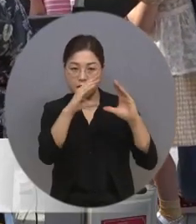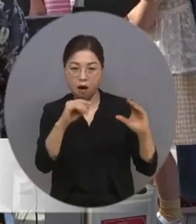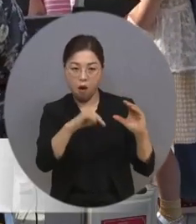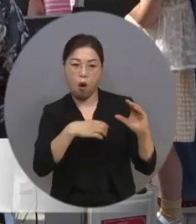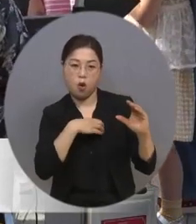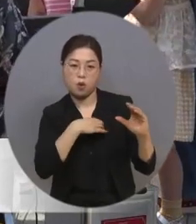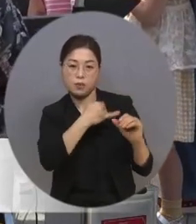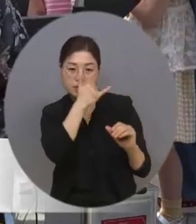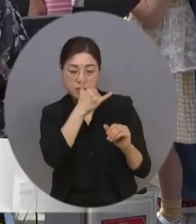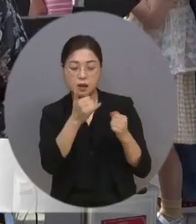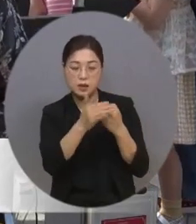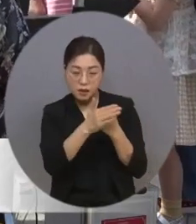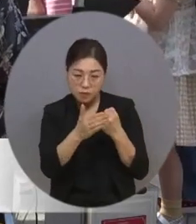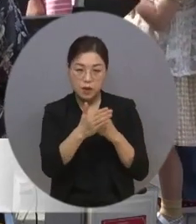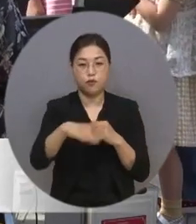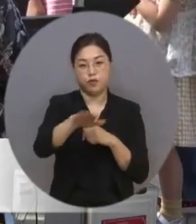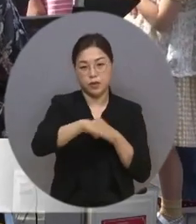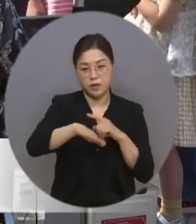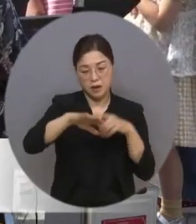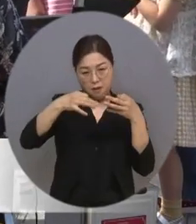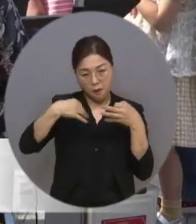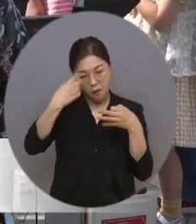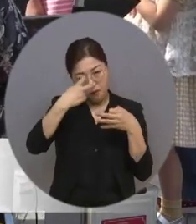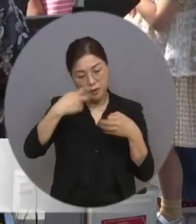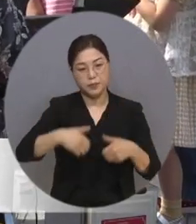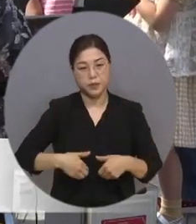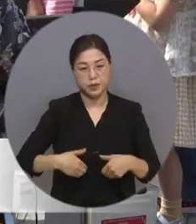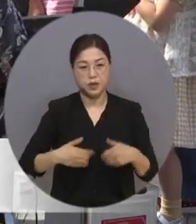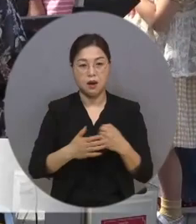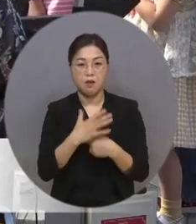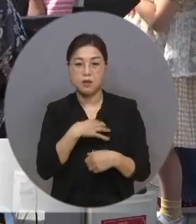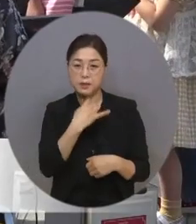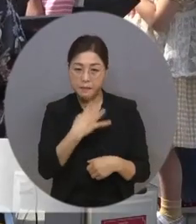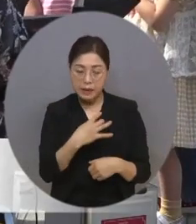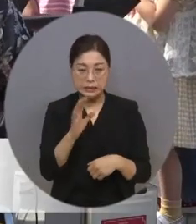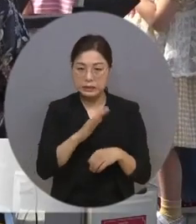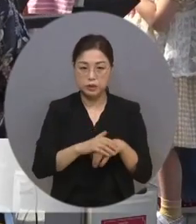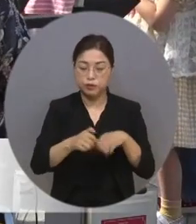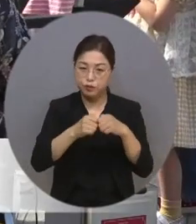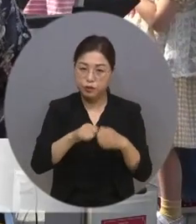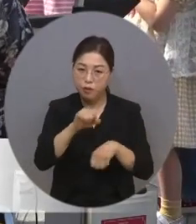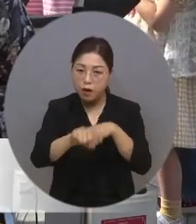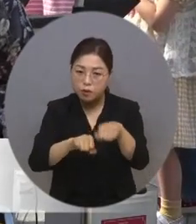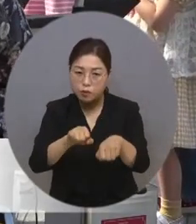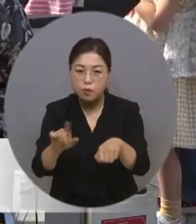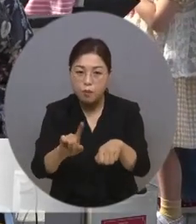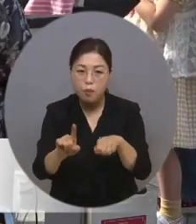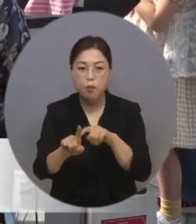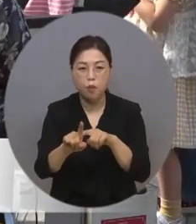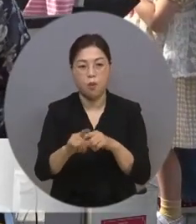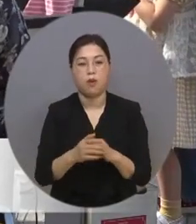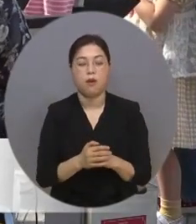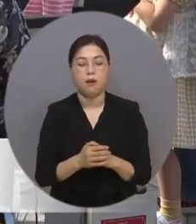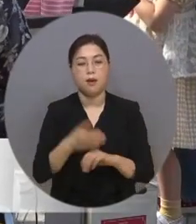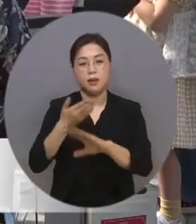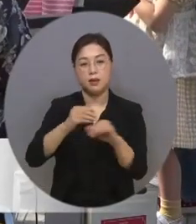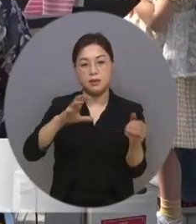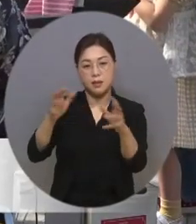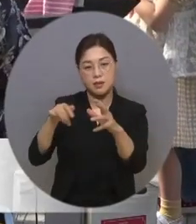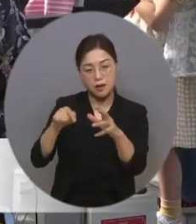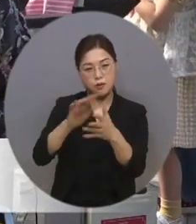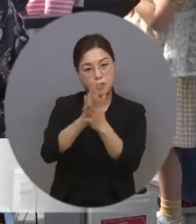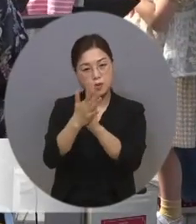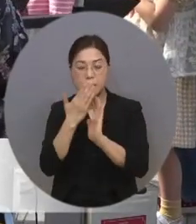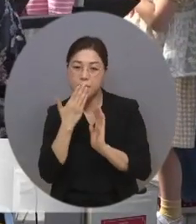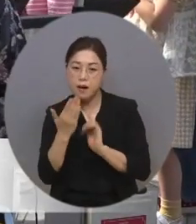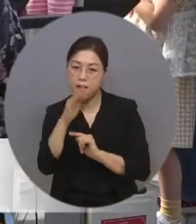스스로 돌아봐야 되는 때거든요. 다들 걱정만 하고 있지 우리가 구체적으로 어떻게 해야 되는지 실제 다른 세상이 가능할